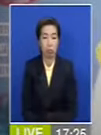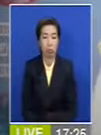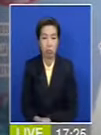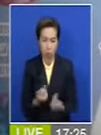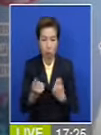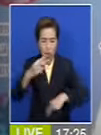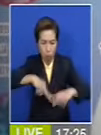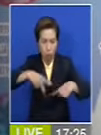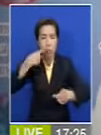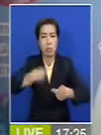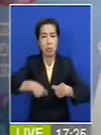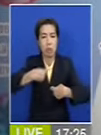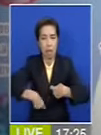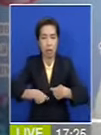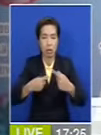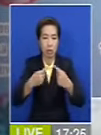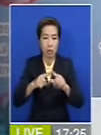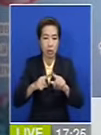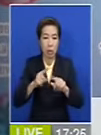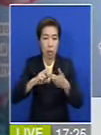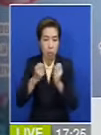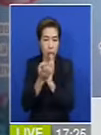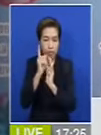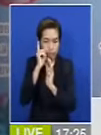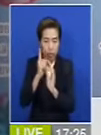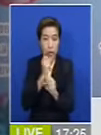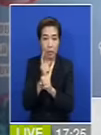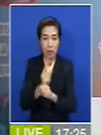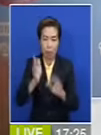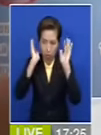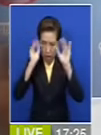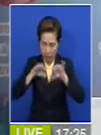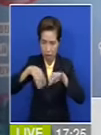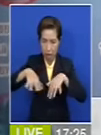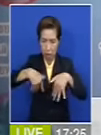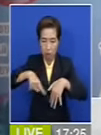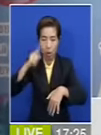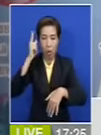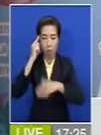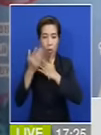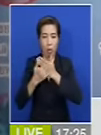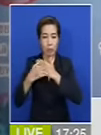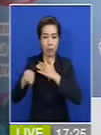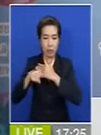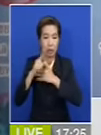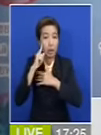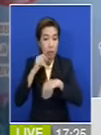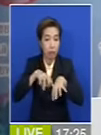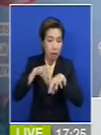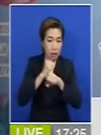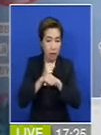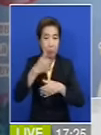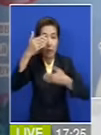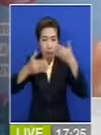นข้างยากนะครับสิ่งที่จะได้ผลที่สุดคือการรณรงค์สร้างจิตสำนึกเช่นกิจกรรมวันนี้เช่นกันนะเราก็จะมีการกิจกรรมในการจิตรับน้ำ